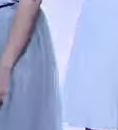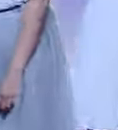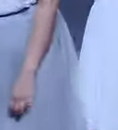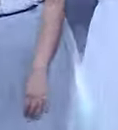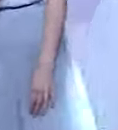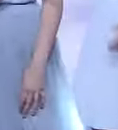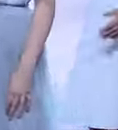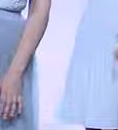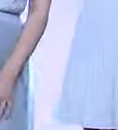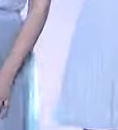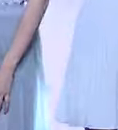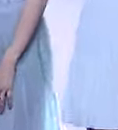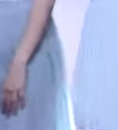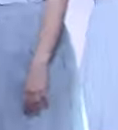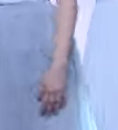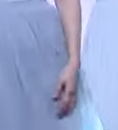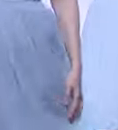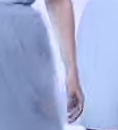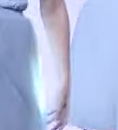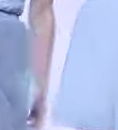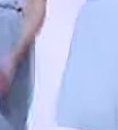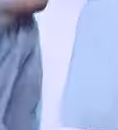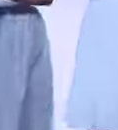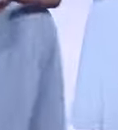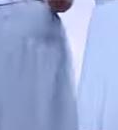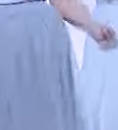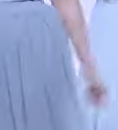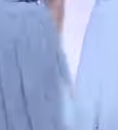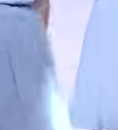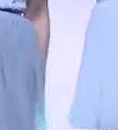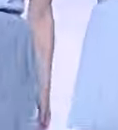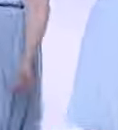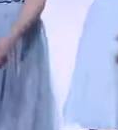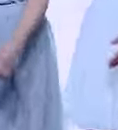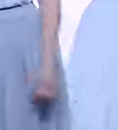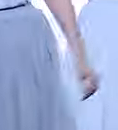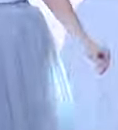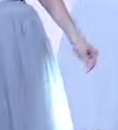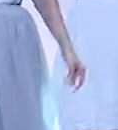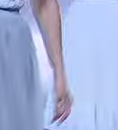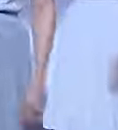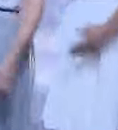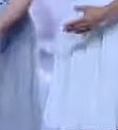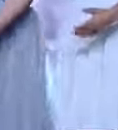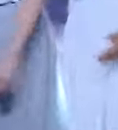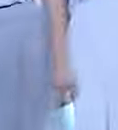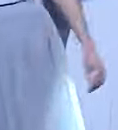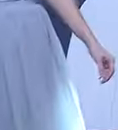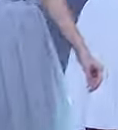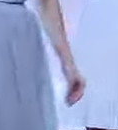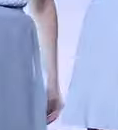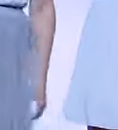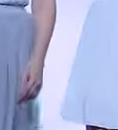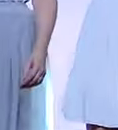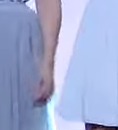możesz wszystko, gdy bardzo tego chcesz dziś. Zmienić przyszłość, zmienić